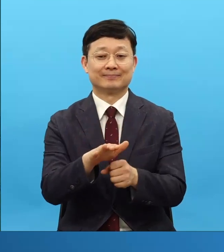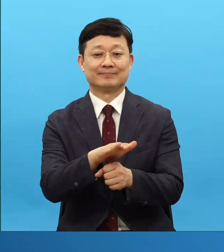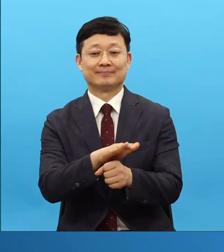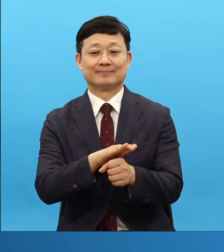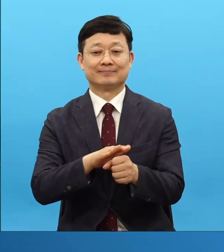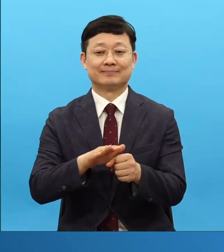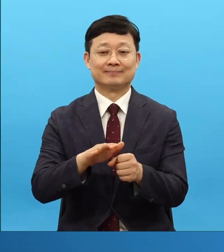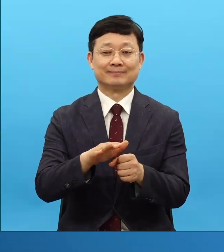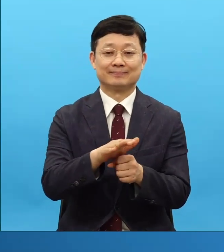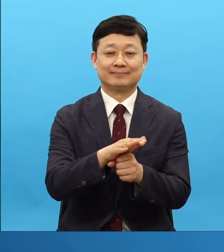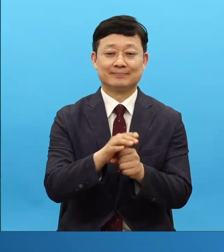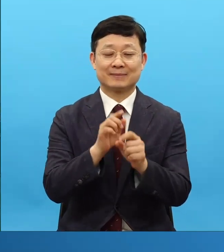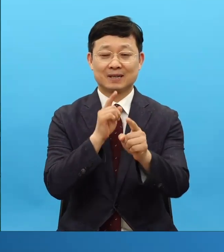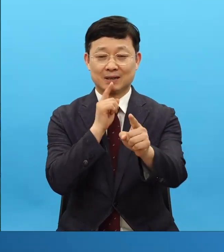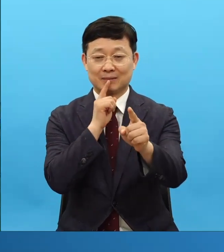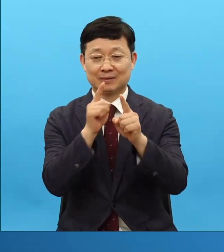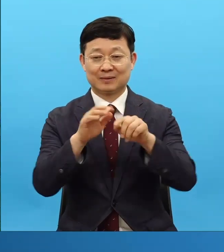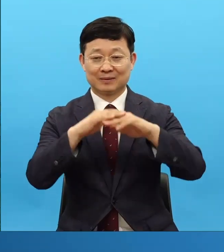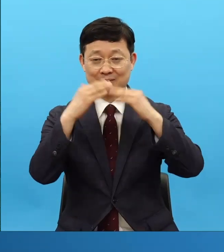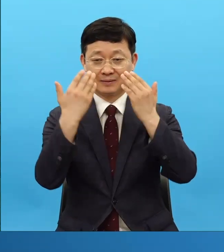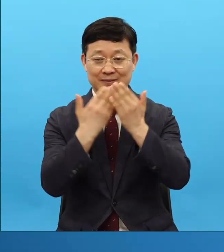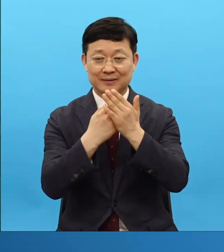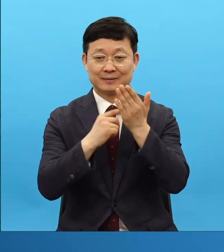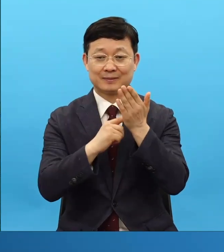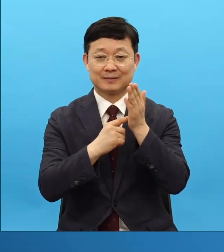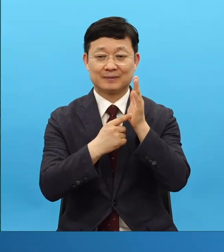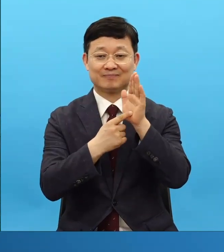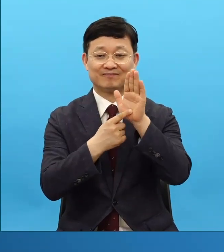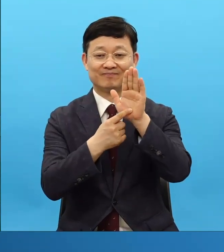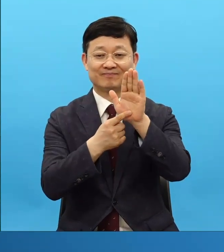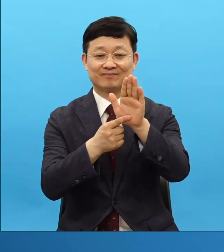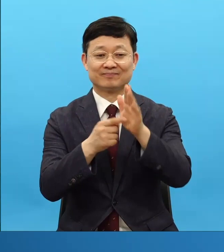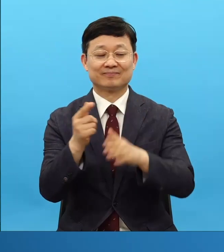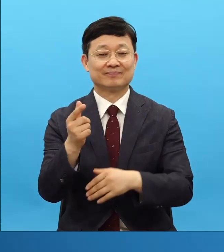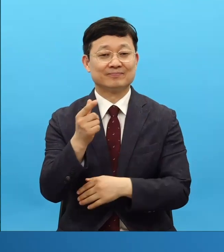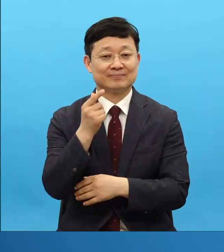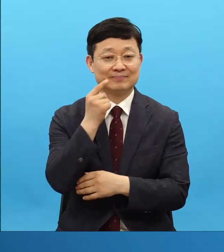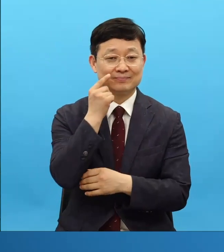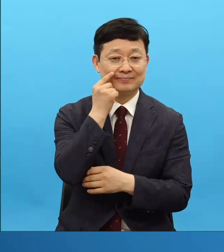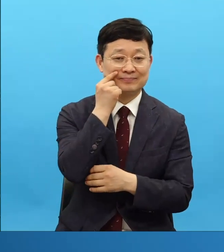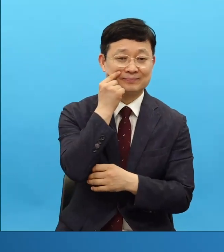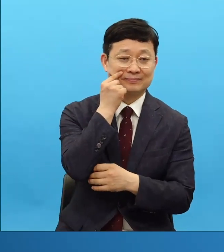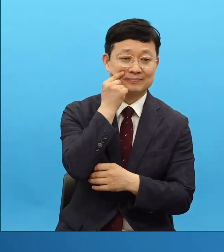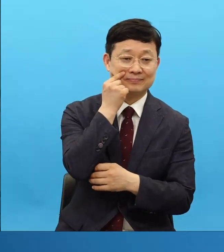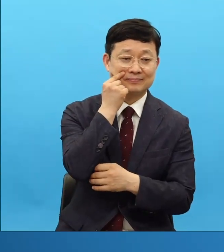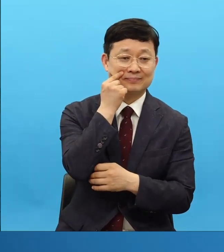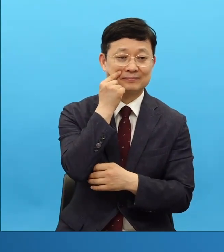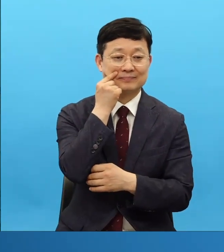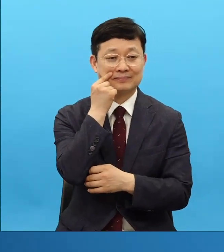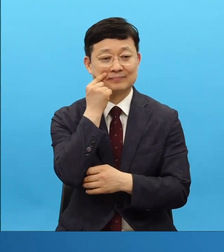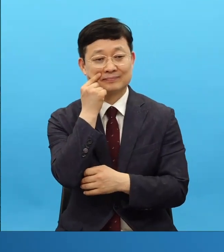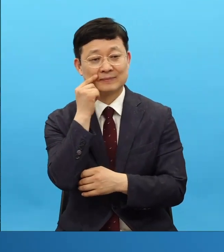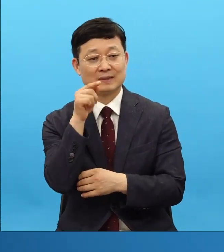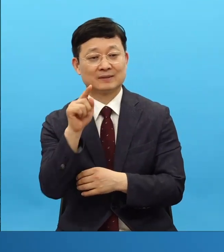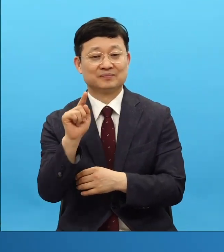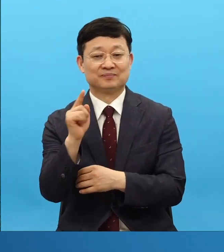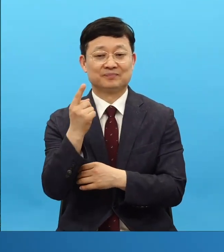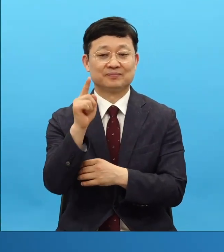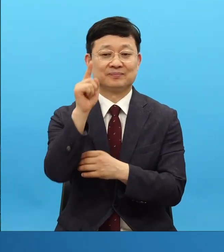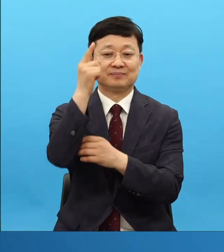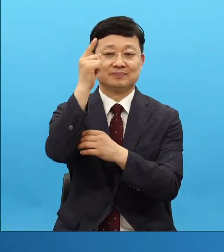하나님의 사랑 말로 다 영용 못하네.